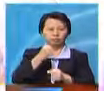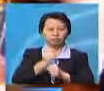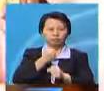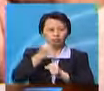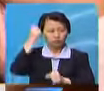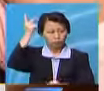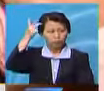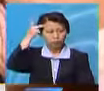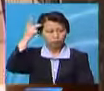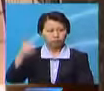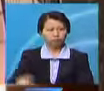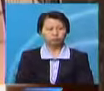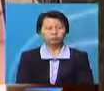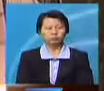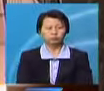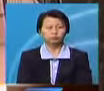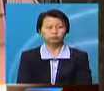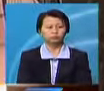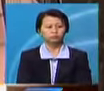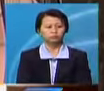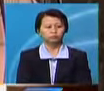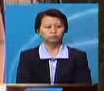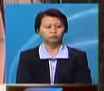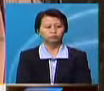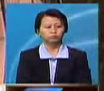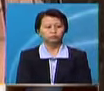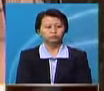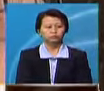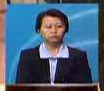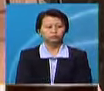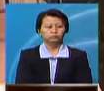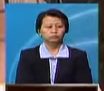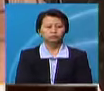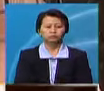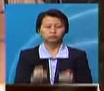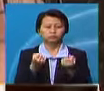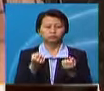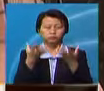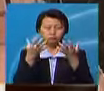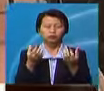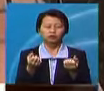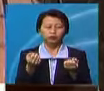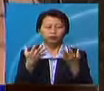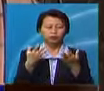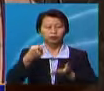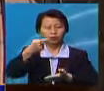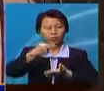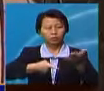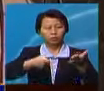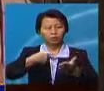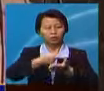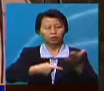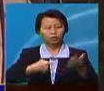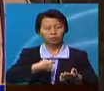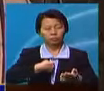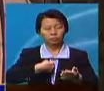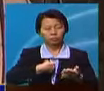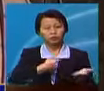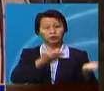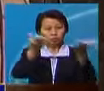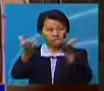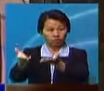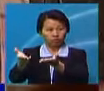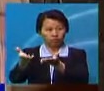ahli politik. Masyarakat India lah. Banyak. Apa yang saya bawa